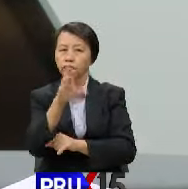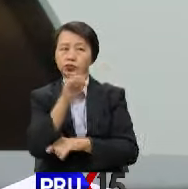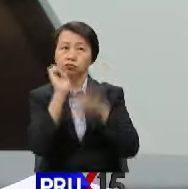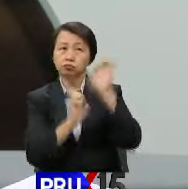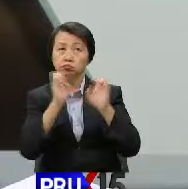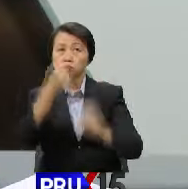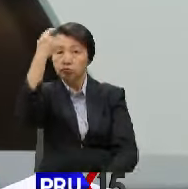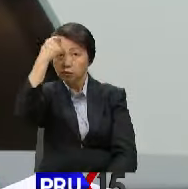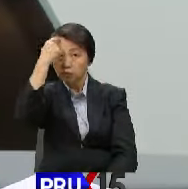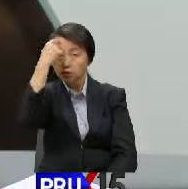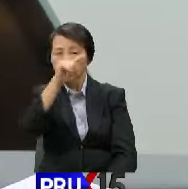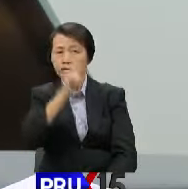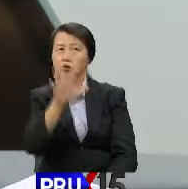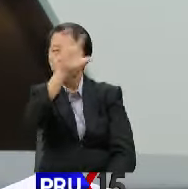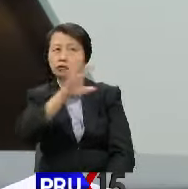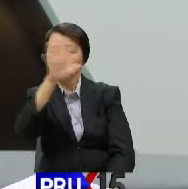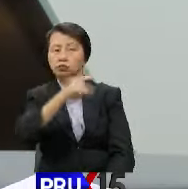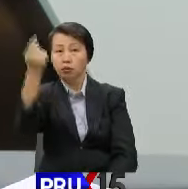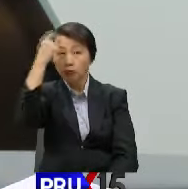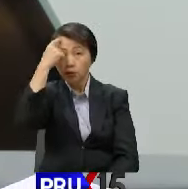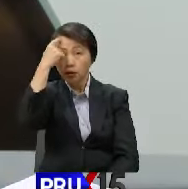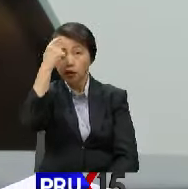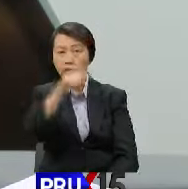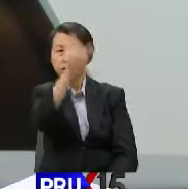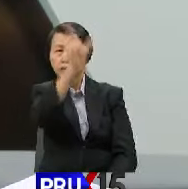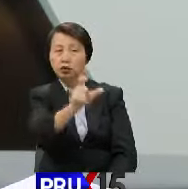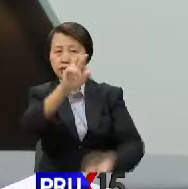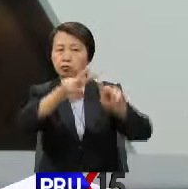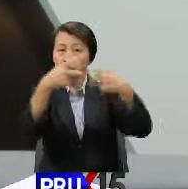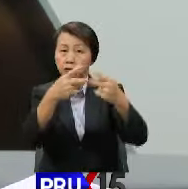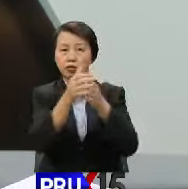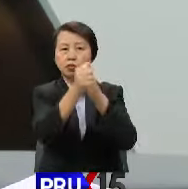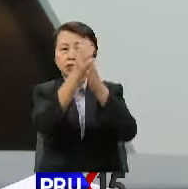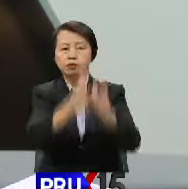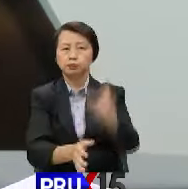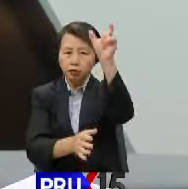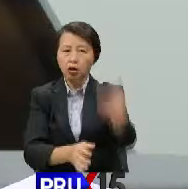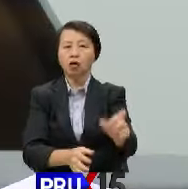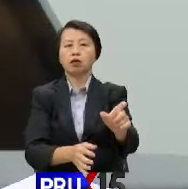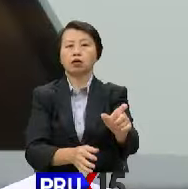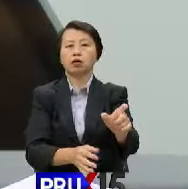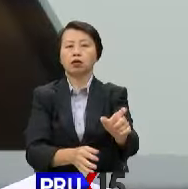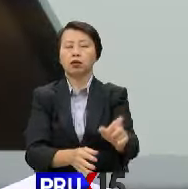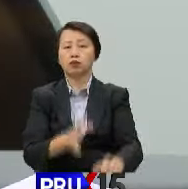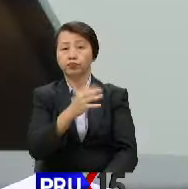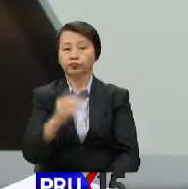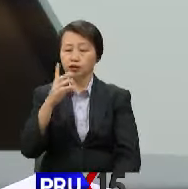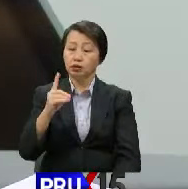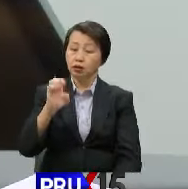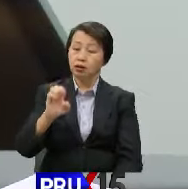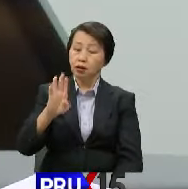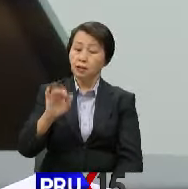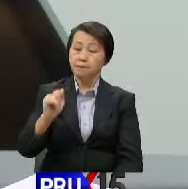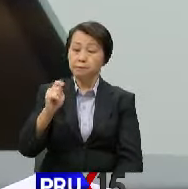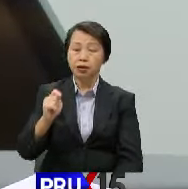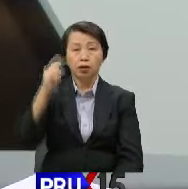menilai pemikiran yang membayangkan pemikiran dukungan Pati pemimpin tertentu dan debat ini debat politik